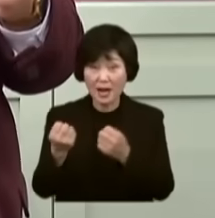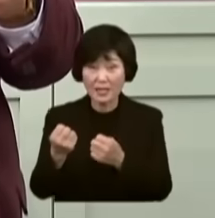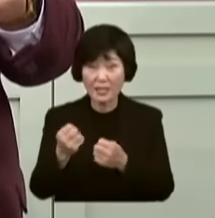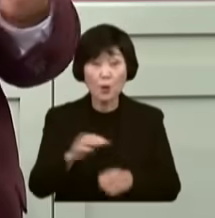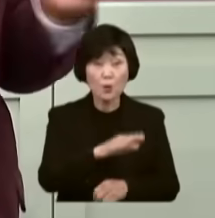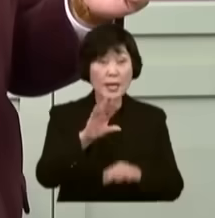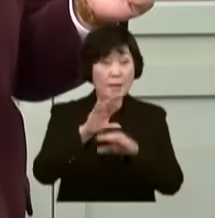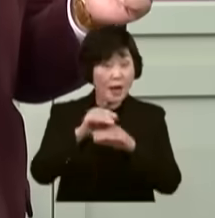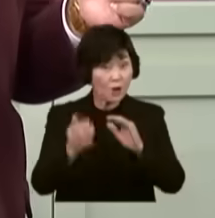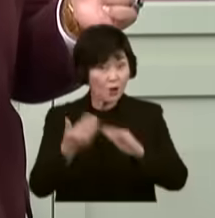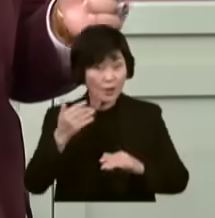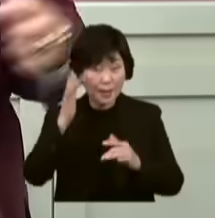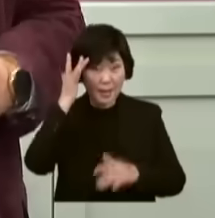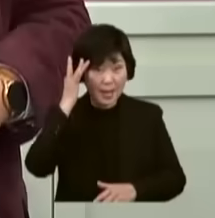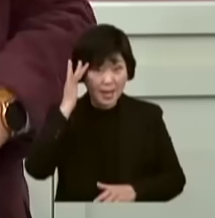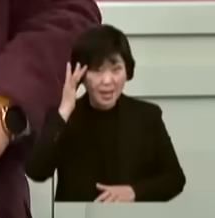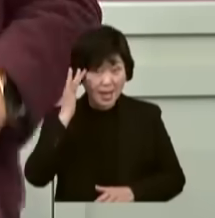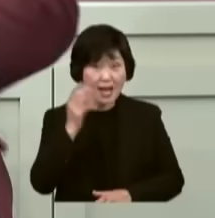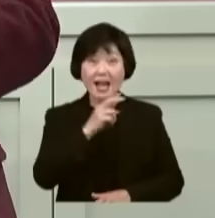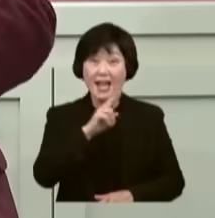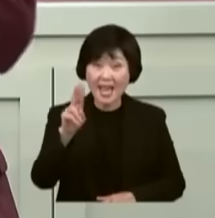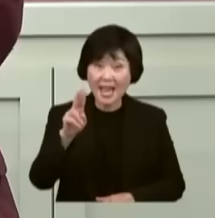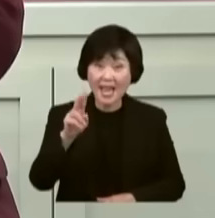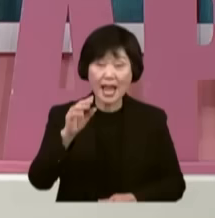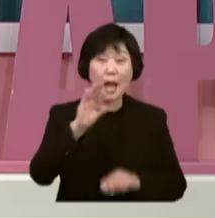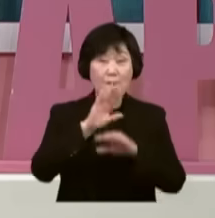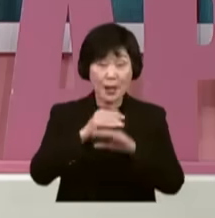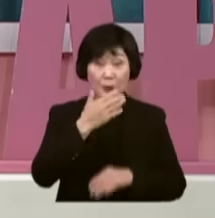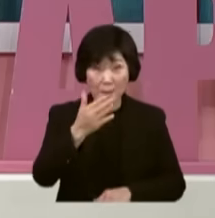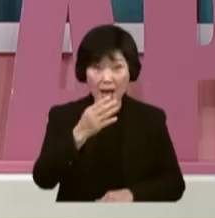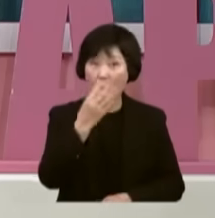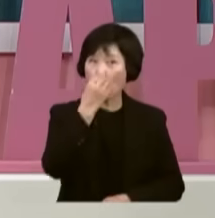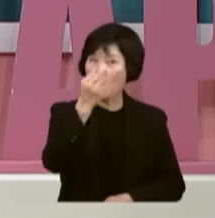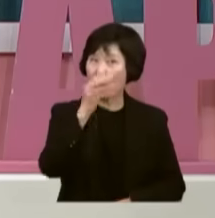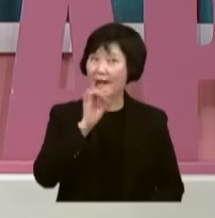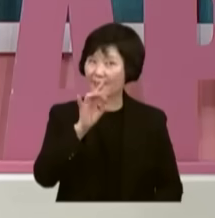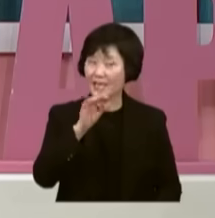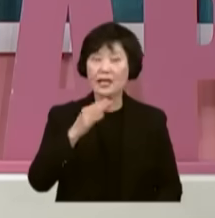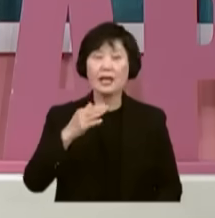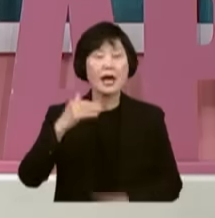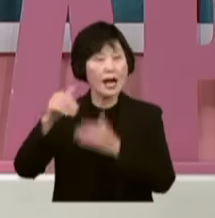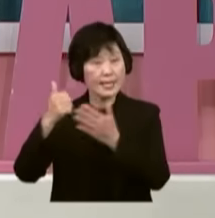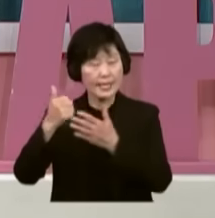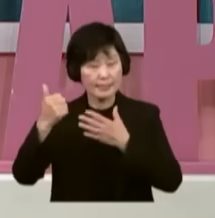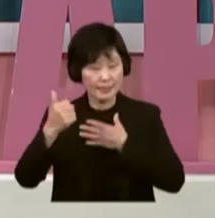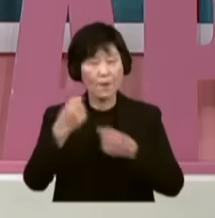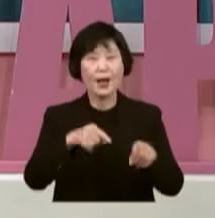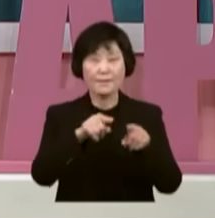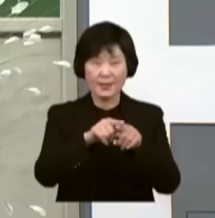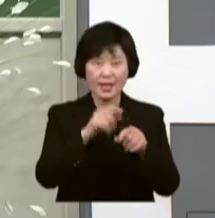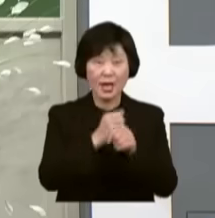되지. 사실 교만하고 그러면 안 되잖아요. 긴장되죠. 네, 네. 내가 너와 함께 함이라. 놀라지 말라. 나는 내 하나님이